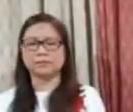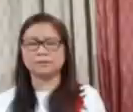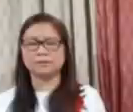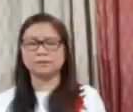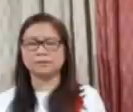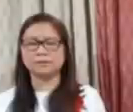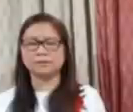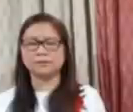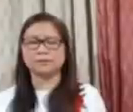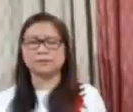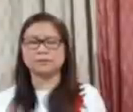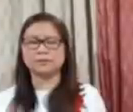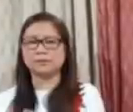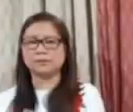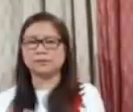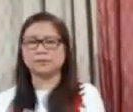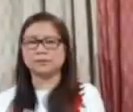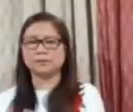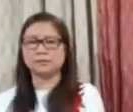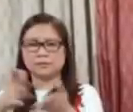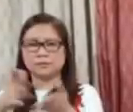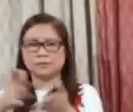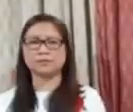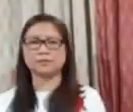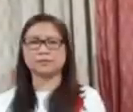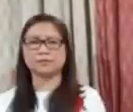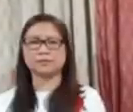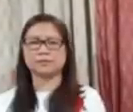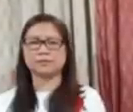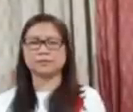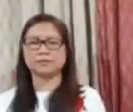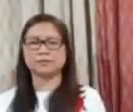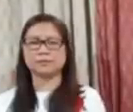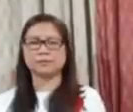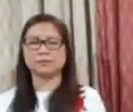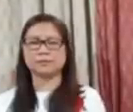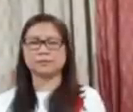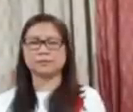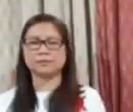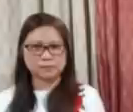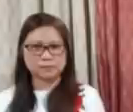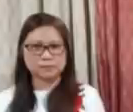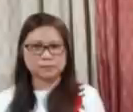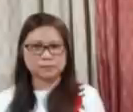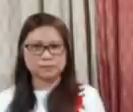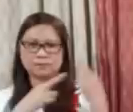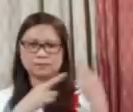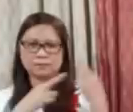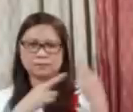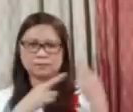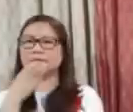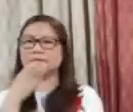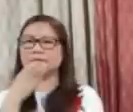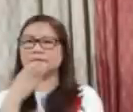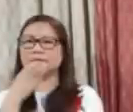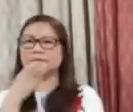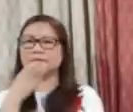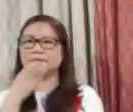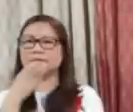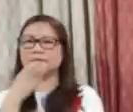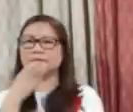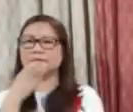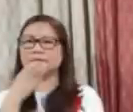mag-aaral na maging mapanuri at responsable sa kanilang mga post at komento sa comment box ng ating mga live stream